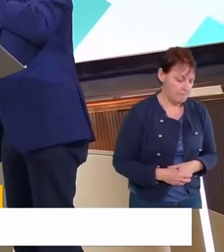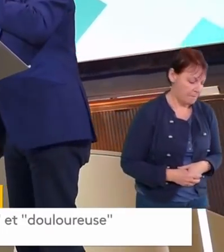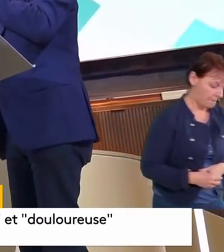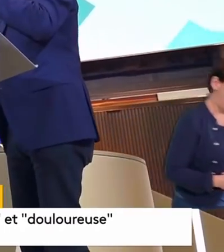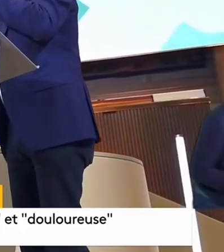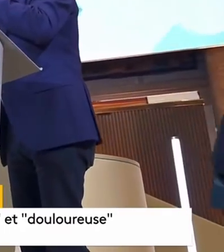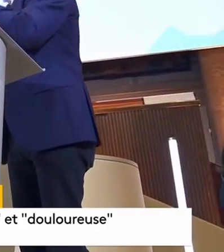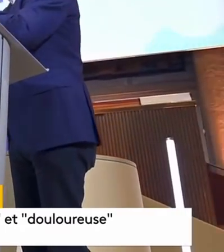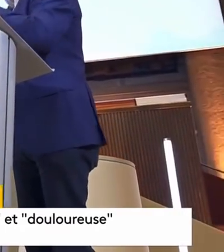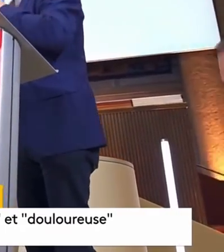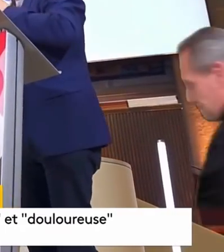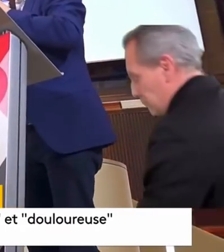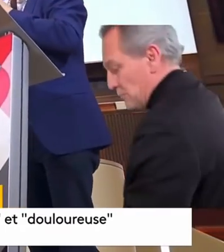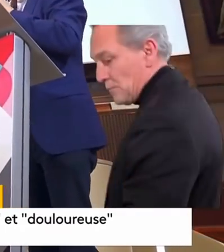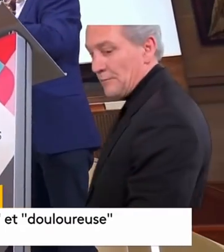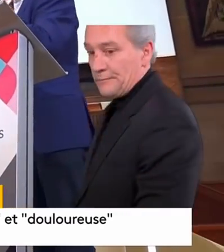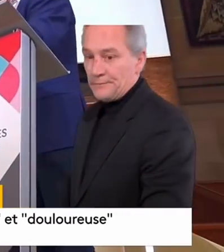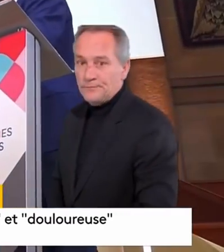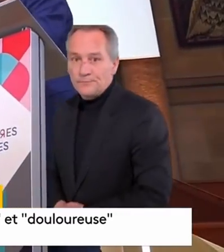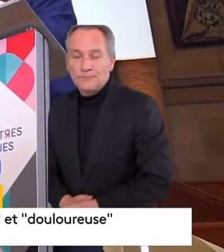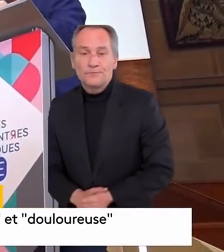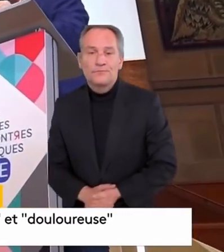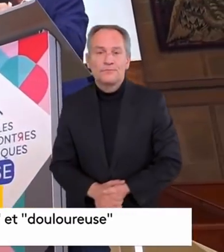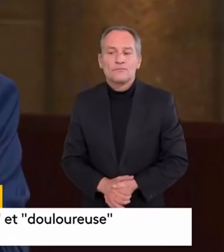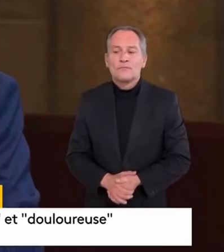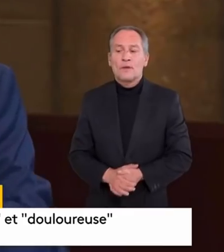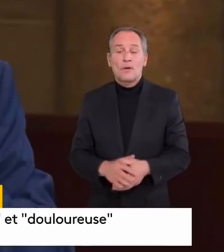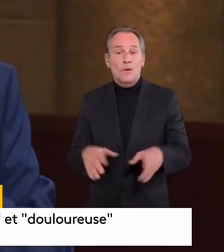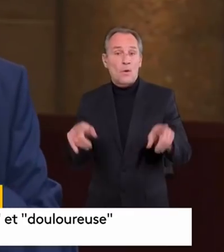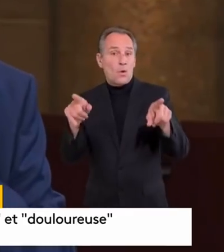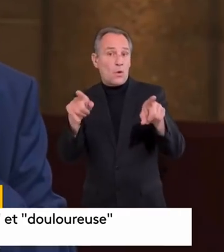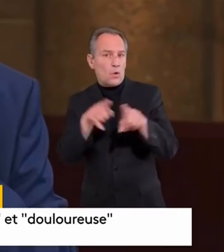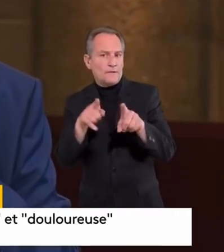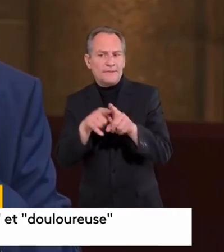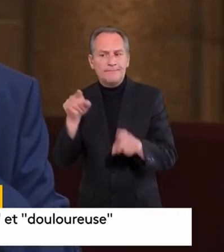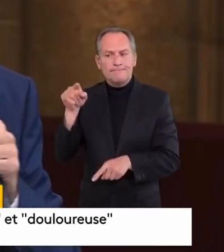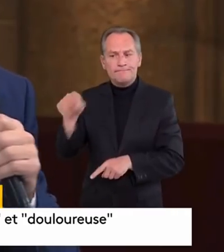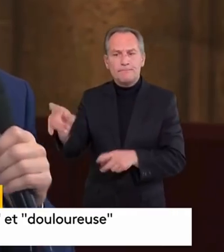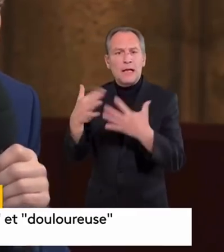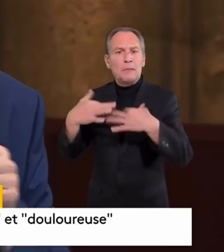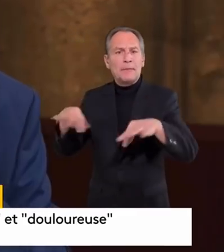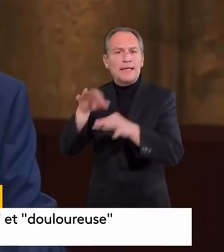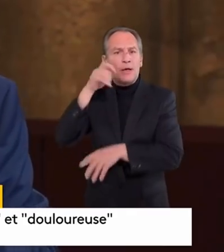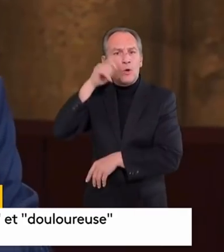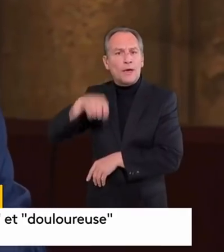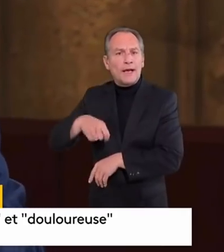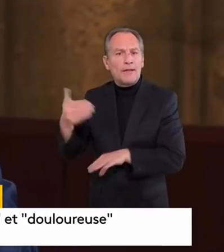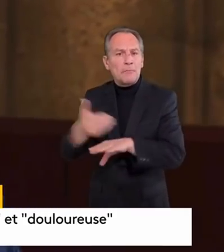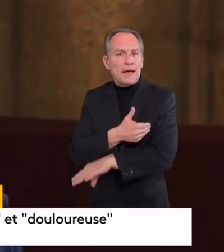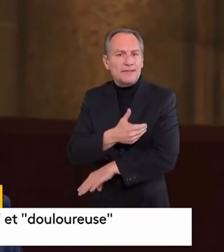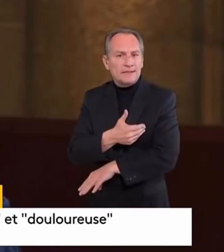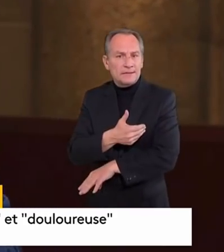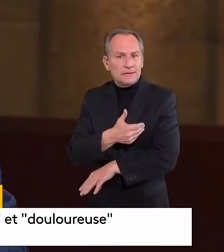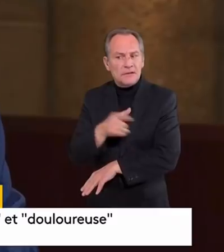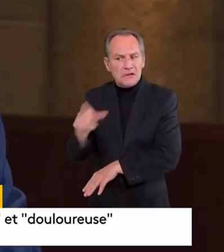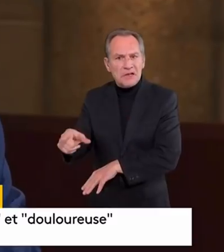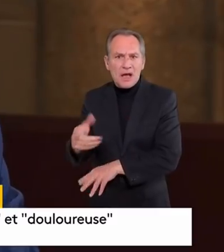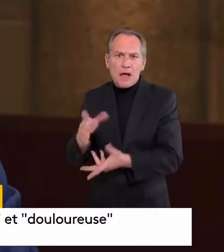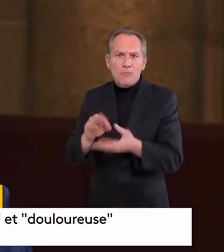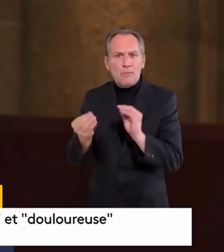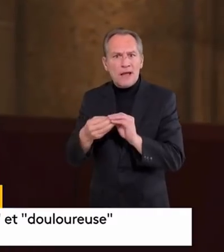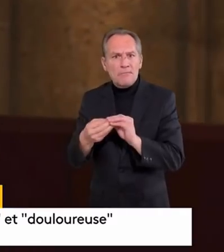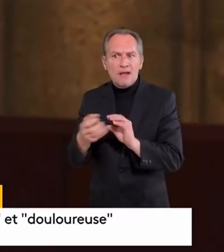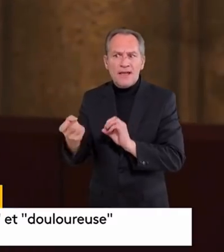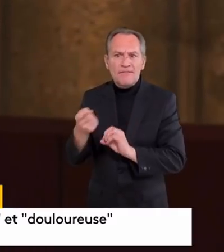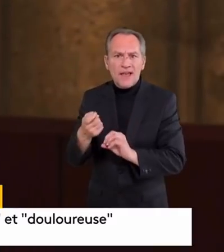se passe en Ukraine. Oui, mais il y a un sujet d'actualité. On le sait. Ce qui se passe en Ukraine est particulièrement grave parce que la guerre menace.